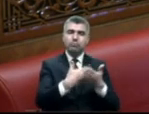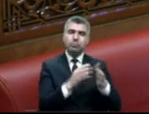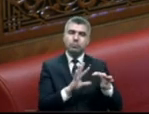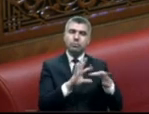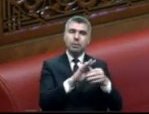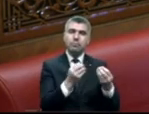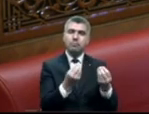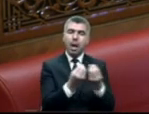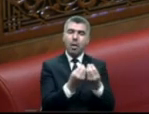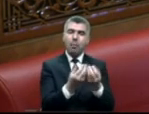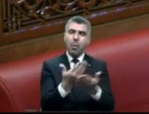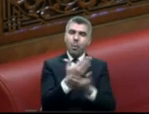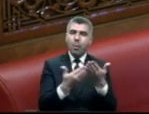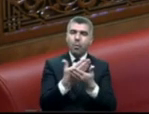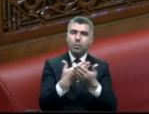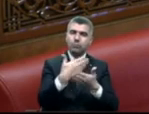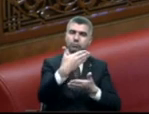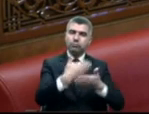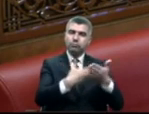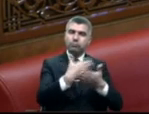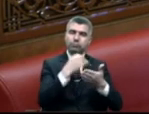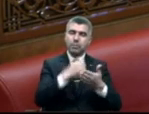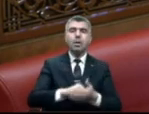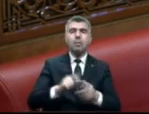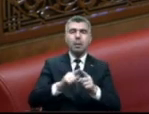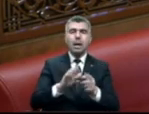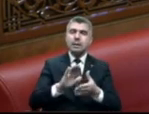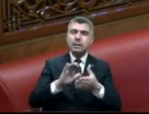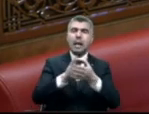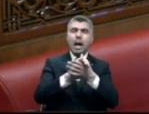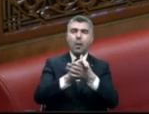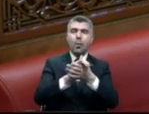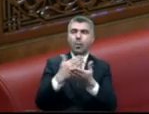بين الأطراف المتعاقدة وشروط الأحكام والمجالات التعاون فيما